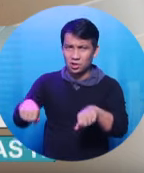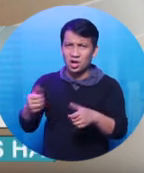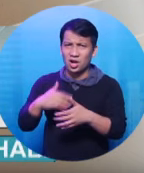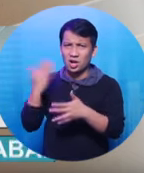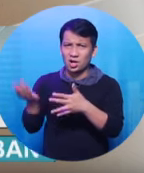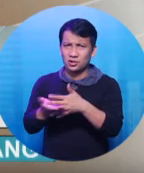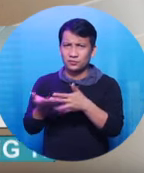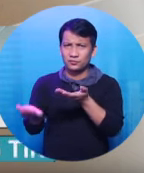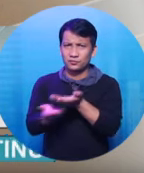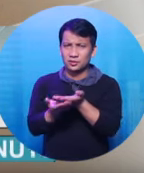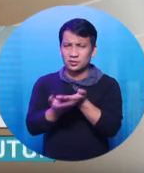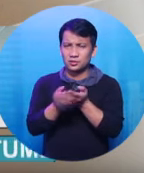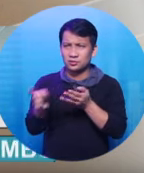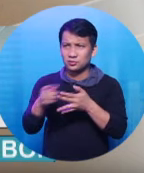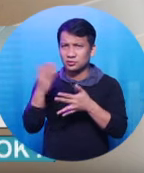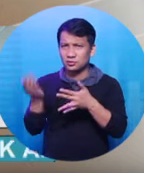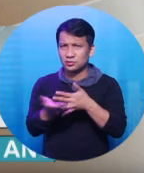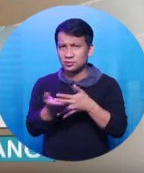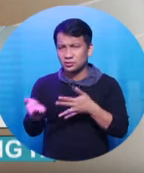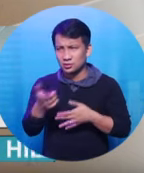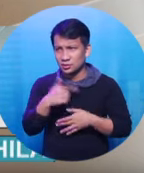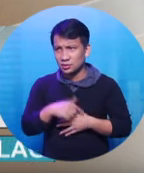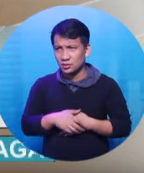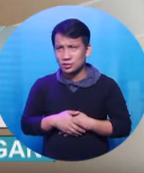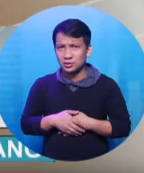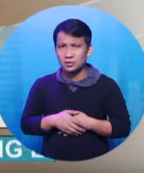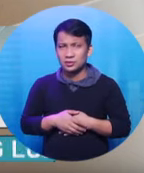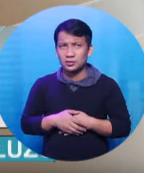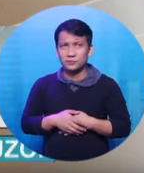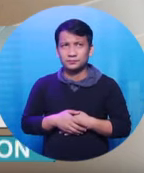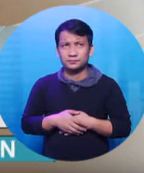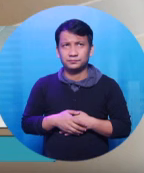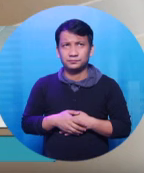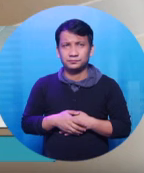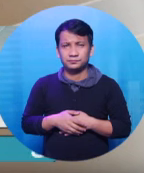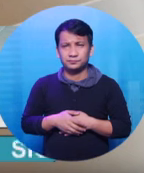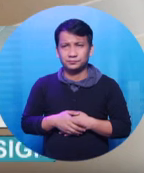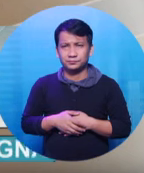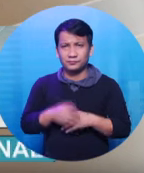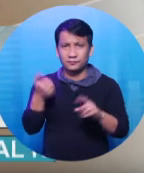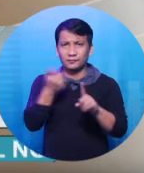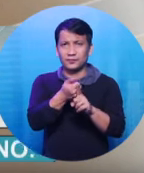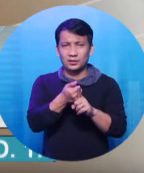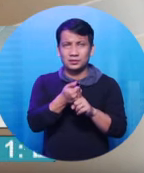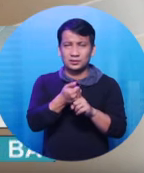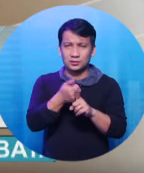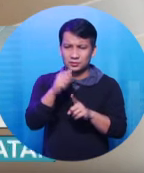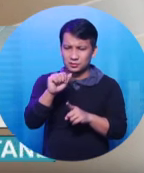ng kaso ng mga police? Nasabi ba sa inyo? Assault po. Assault and battery?